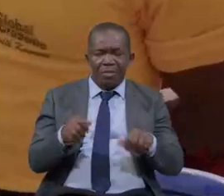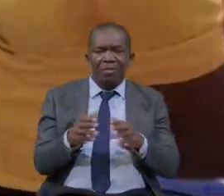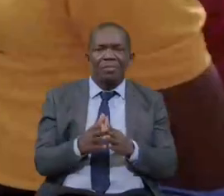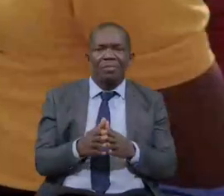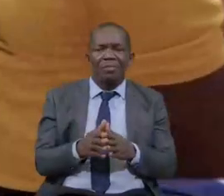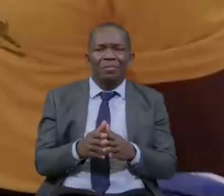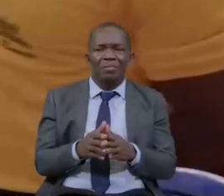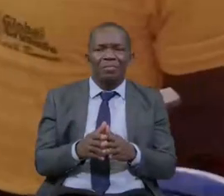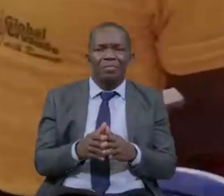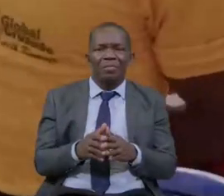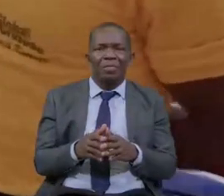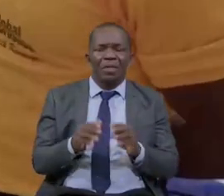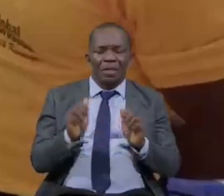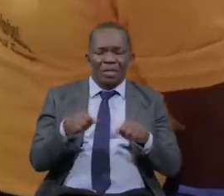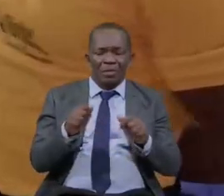capable de sanctifier,